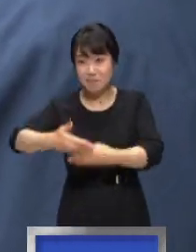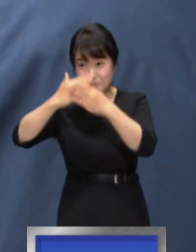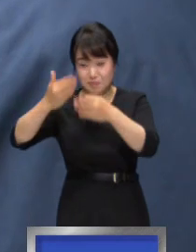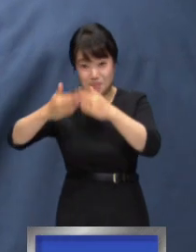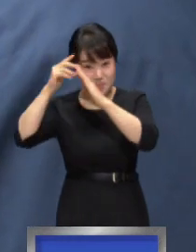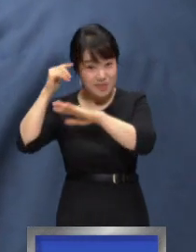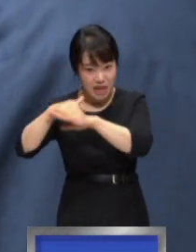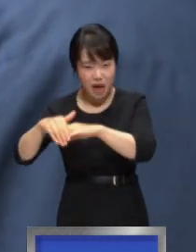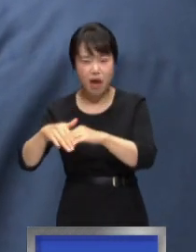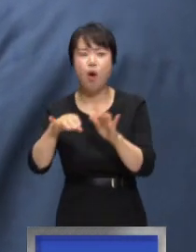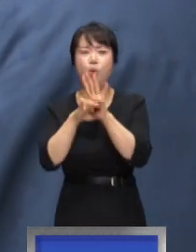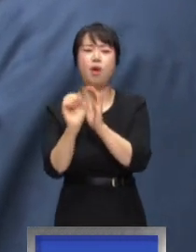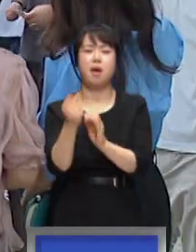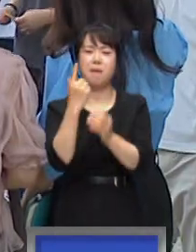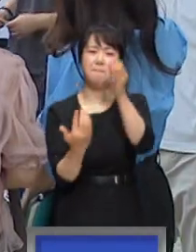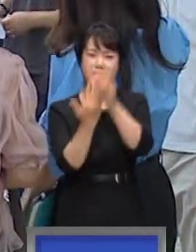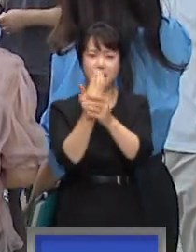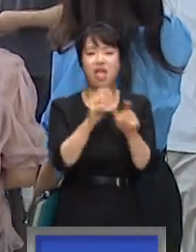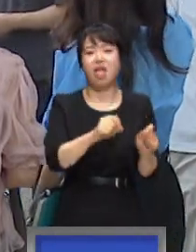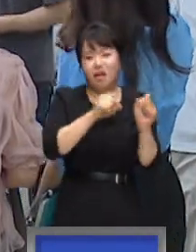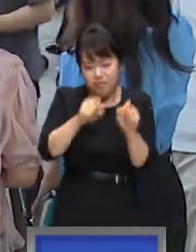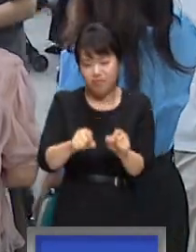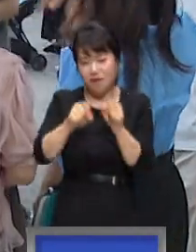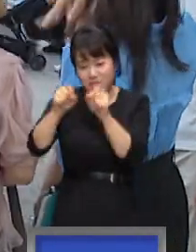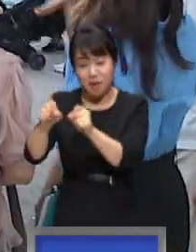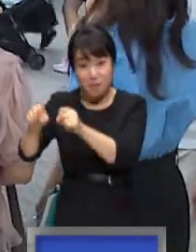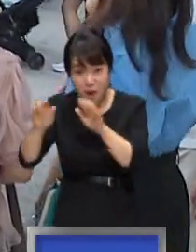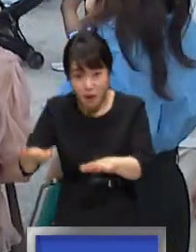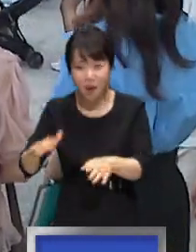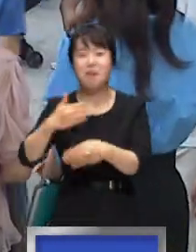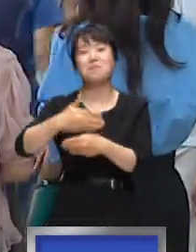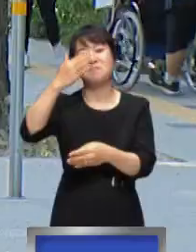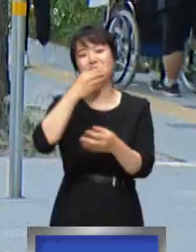예정이었지만 코로나19 여파로 미루고 미뤄진 행사입니다.